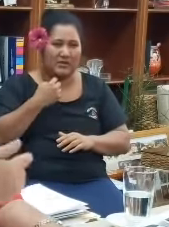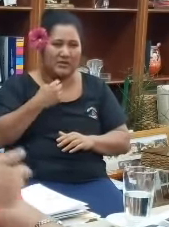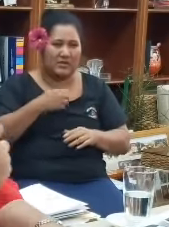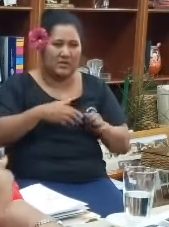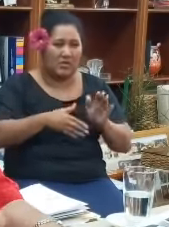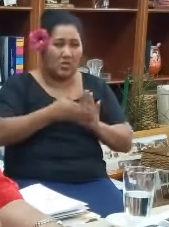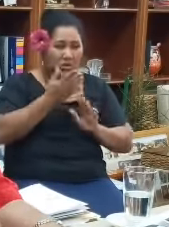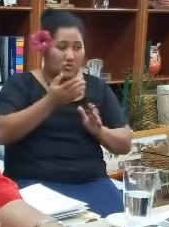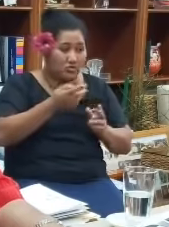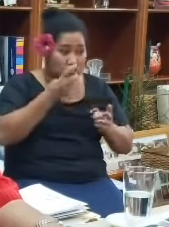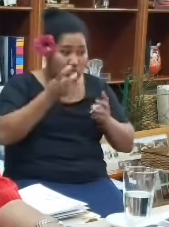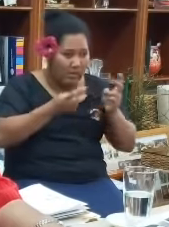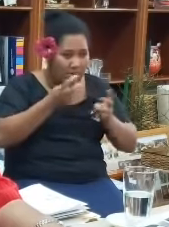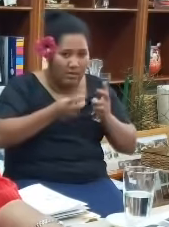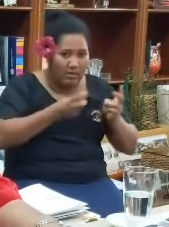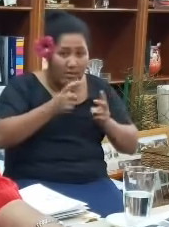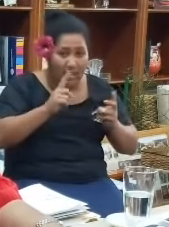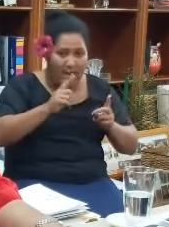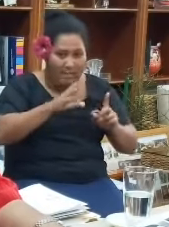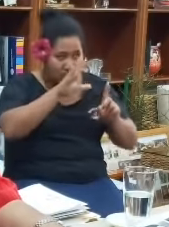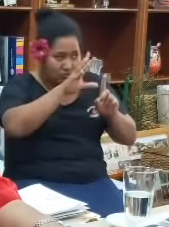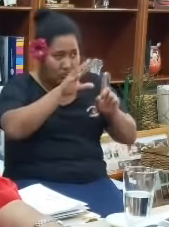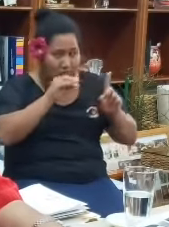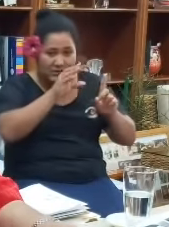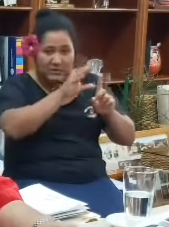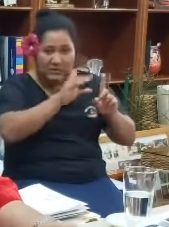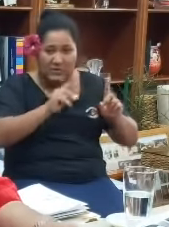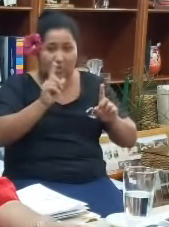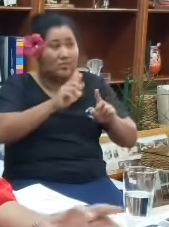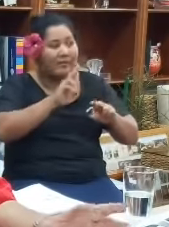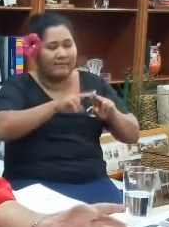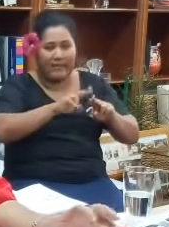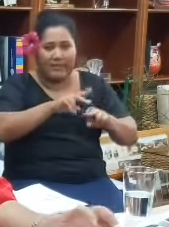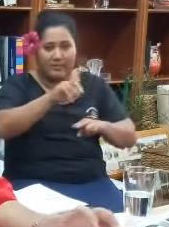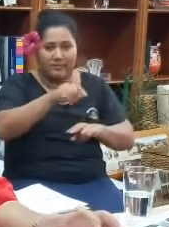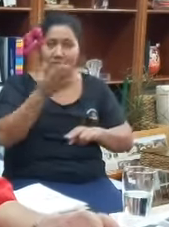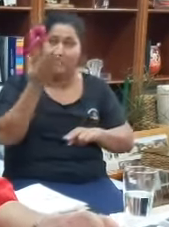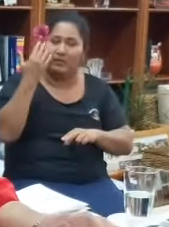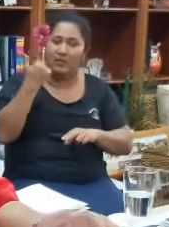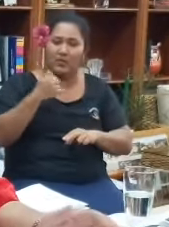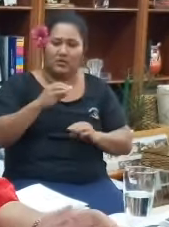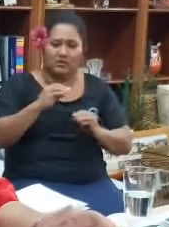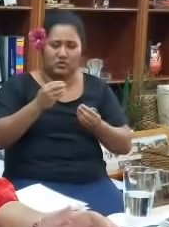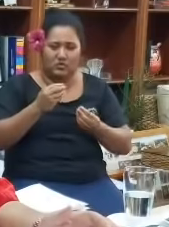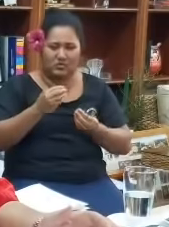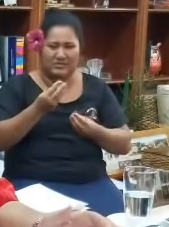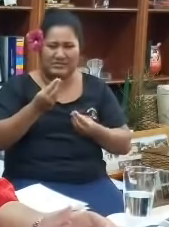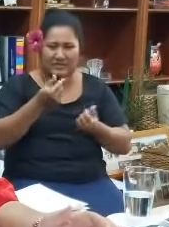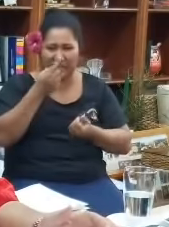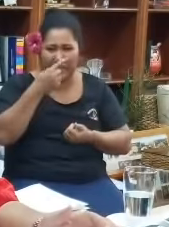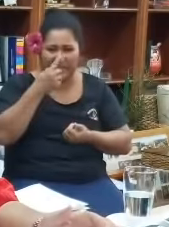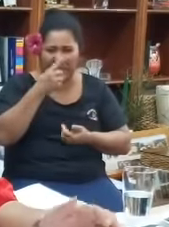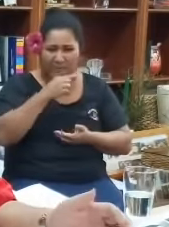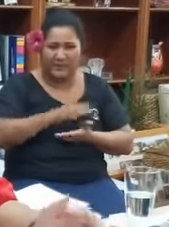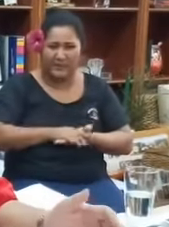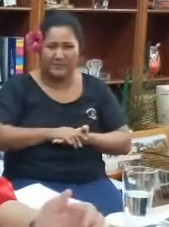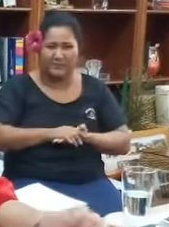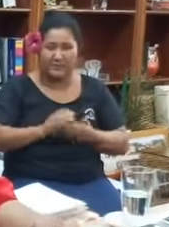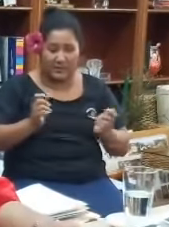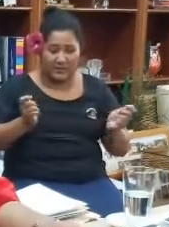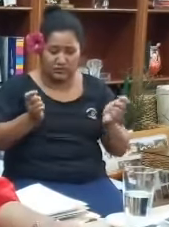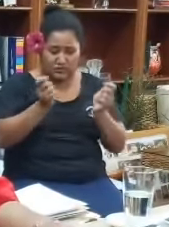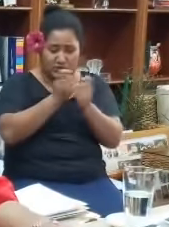mei ai ngoi fa ka kai me fai la koma a o tanga tala wa wa chu ya